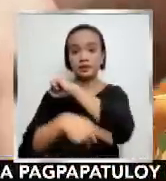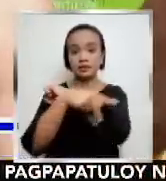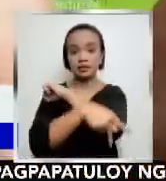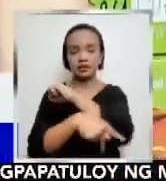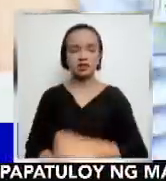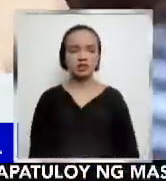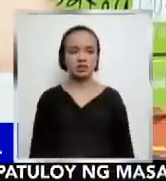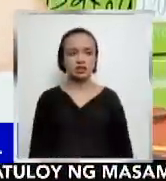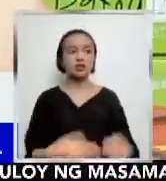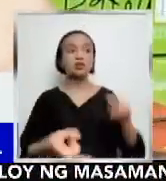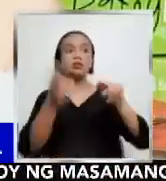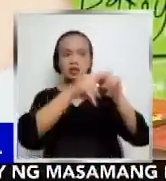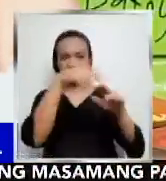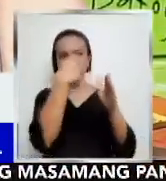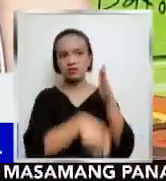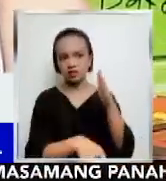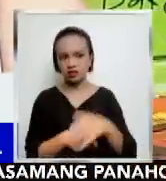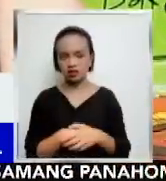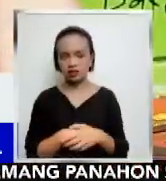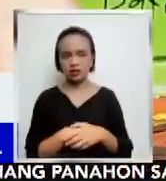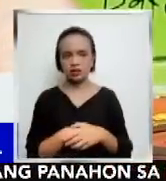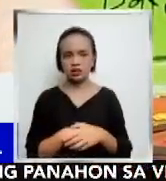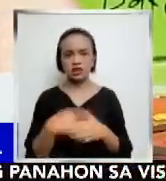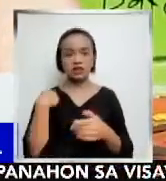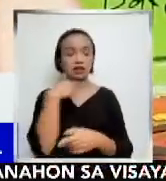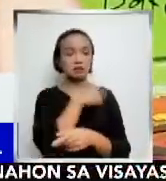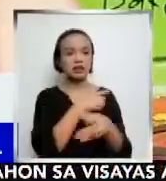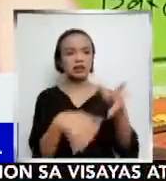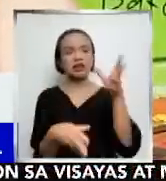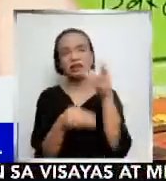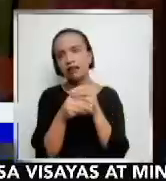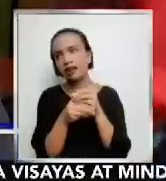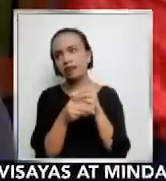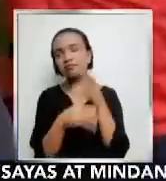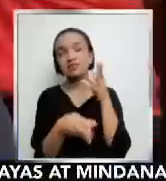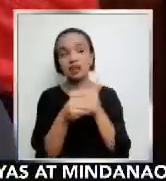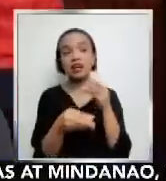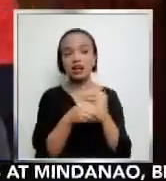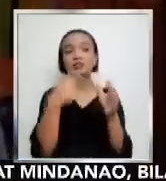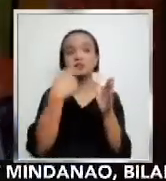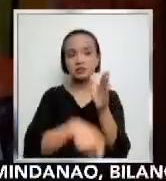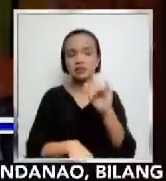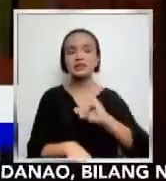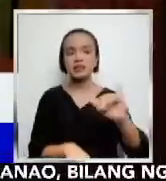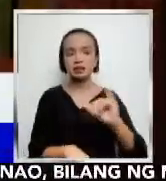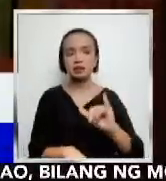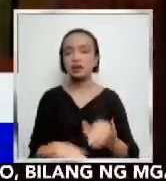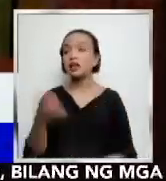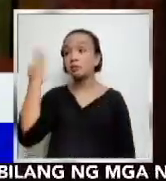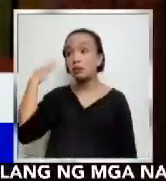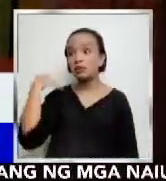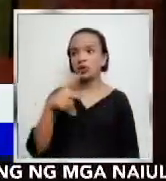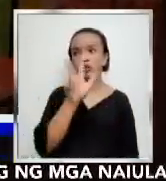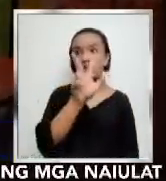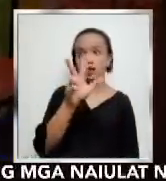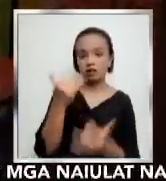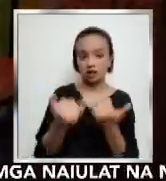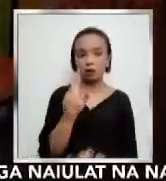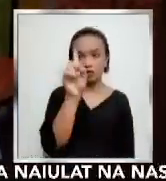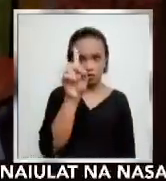yung presyo. Nagdadagdag din po kami ng ano ma'am, ng presyo po. Dati ma'am, tagtatlo. Ngayon tag-iisa na